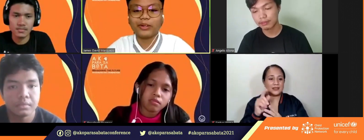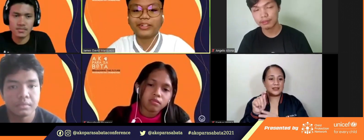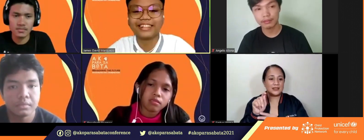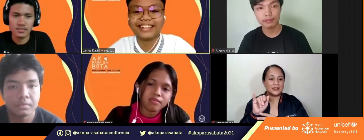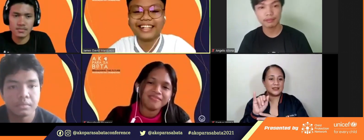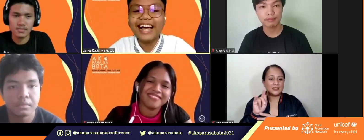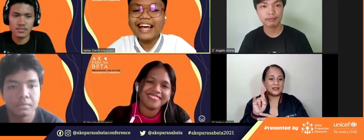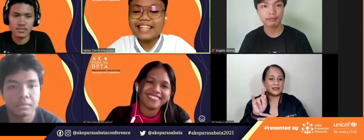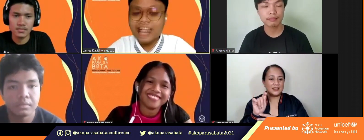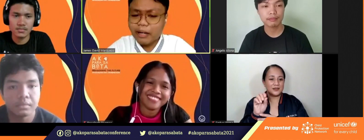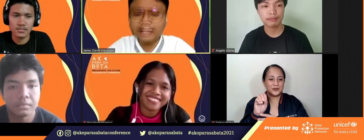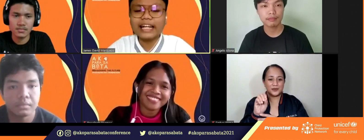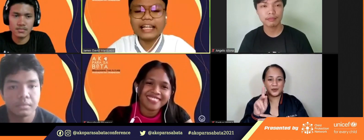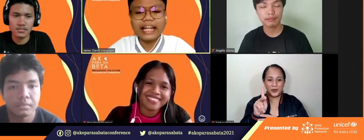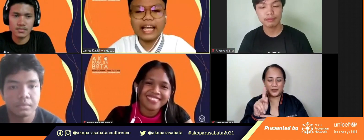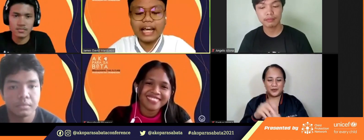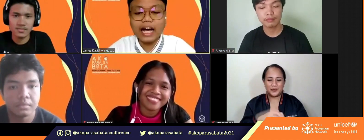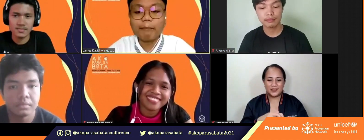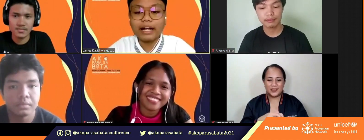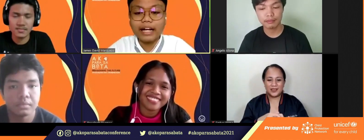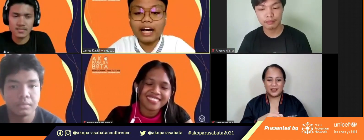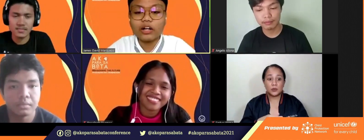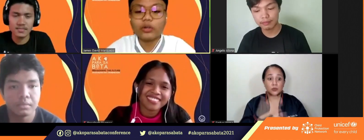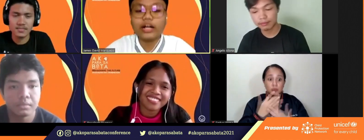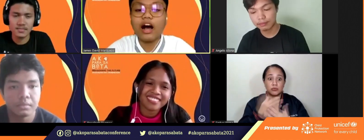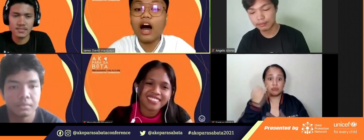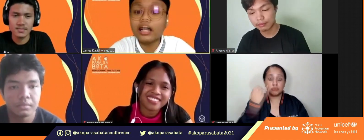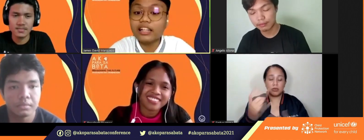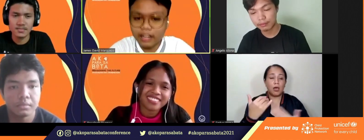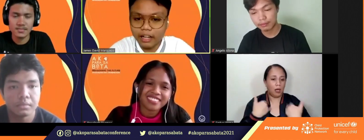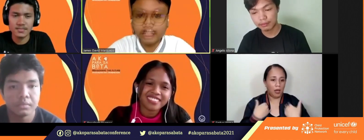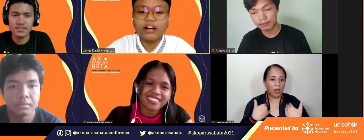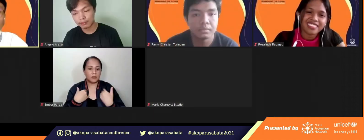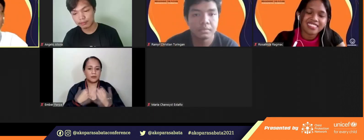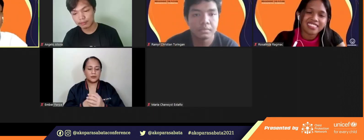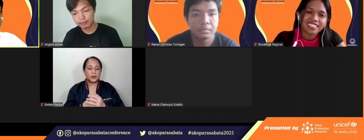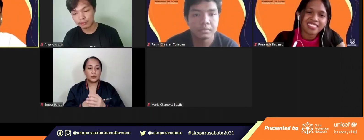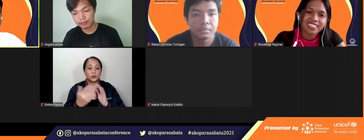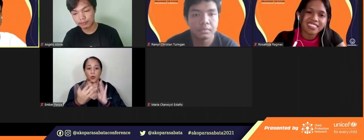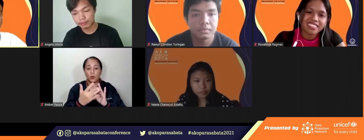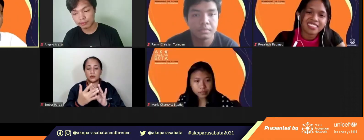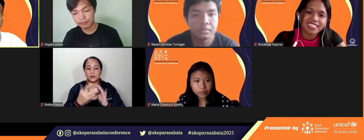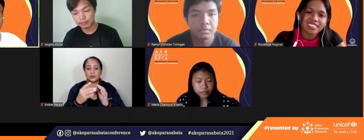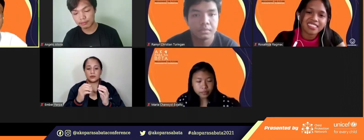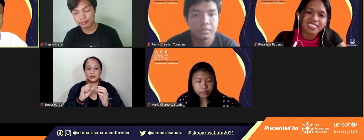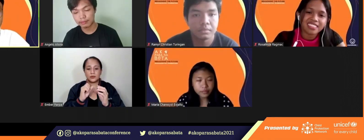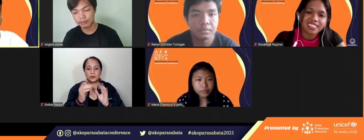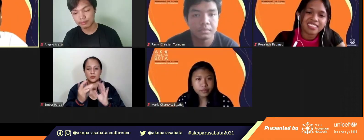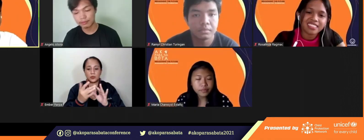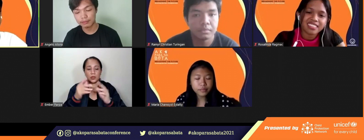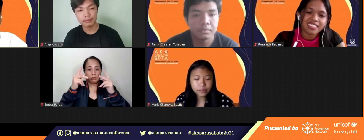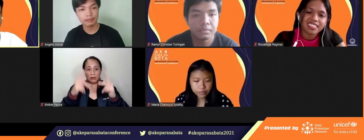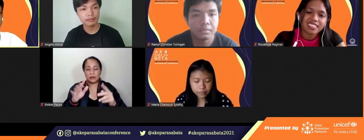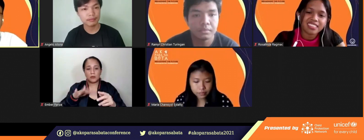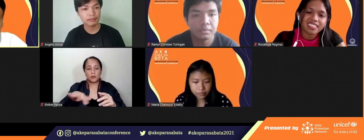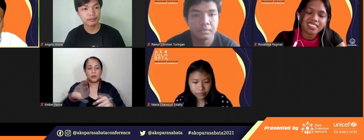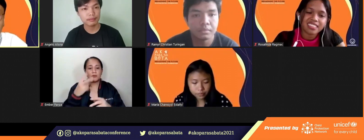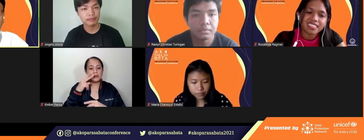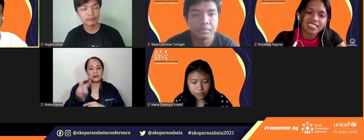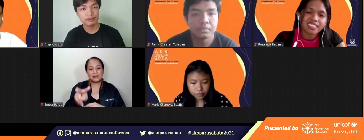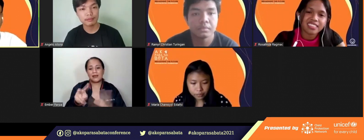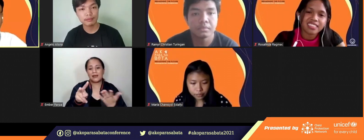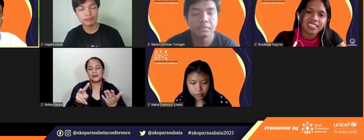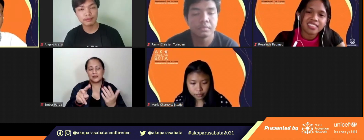naman po. Isang magandang ideya ang pagkakaroon ng hotline or social media sites na madaling makita